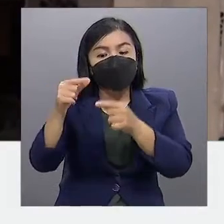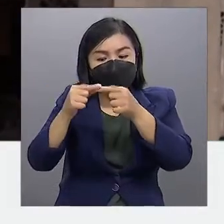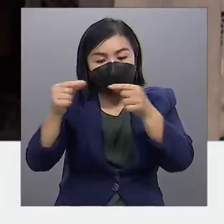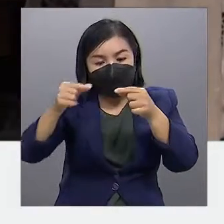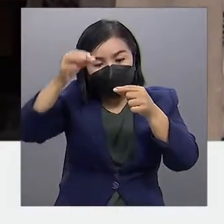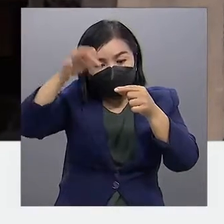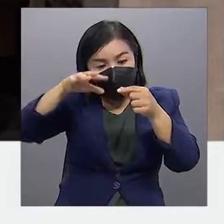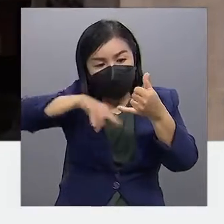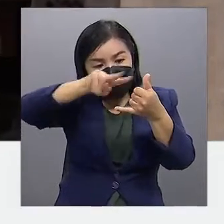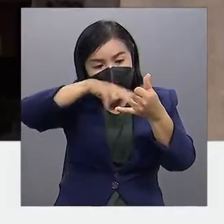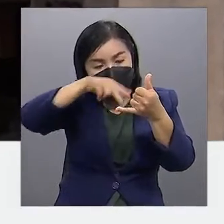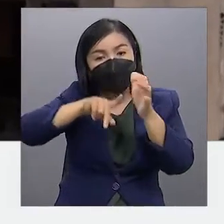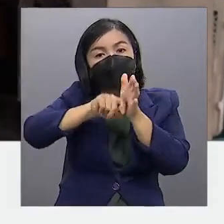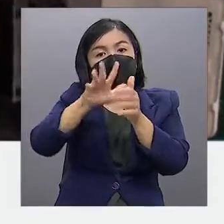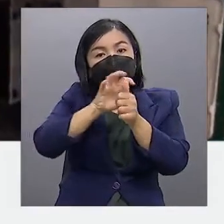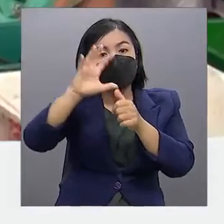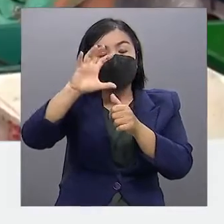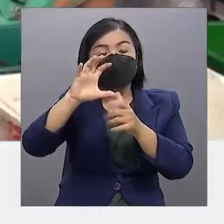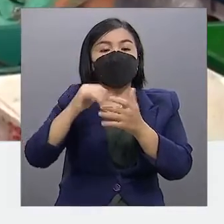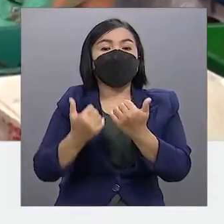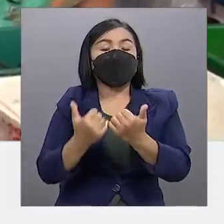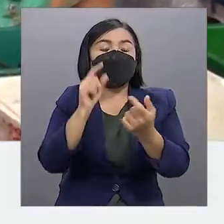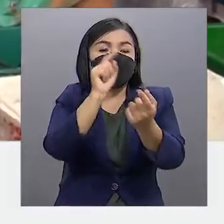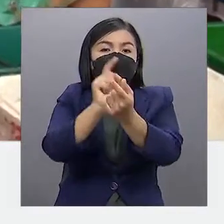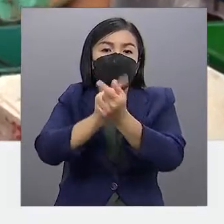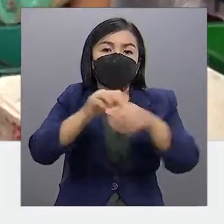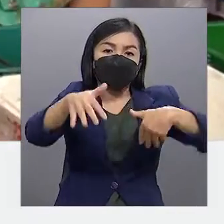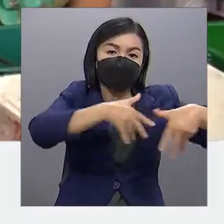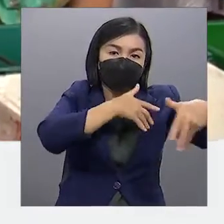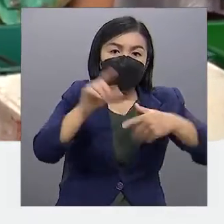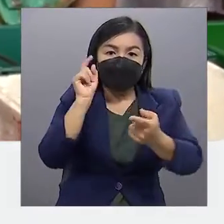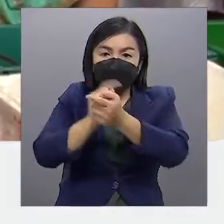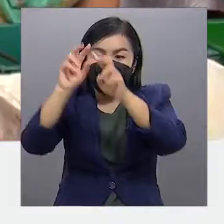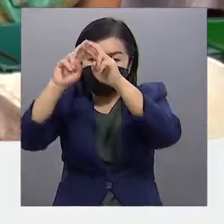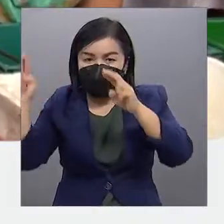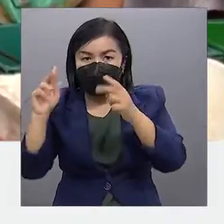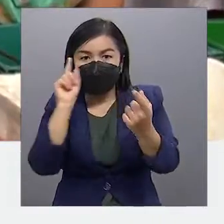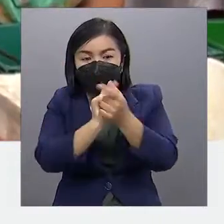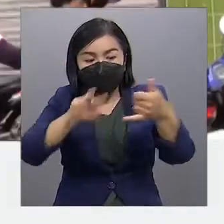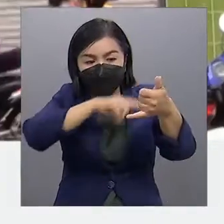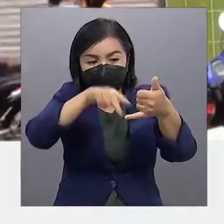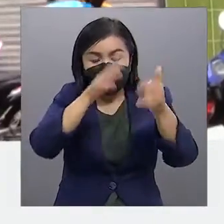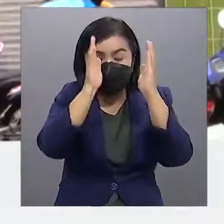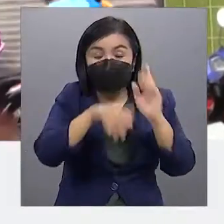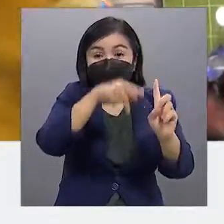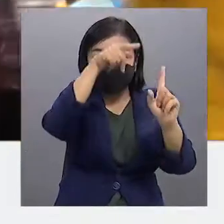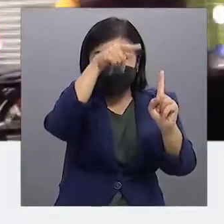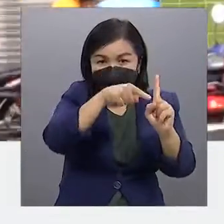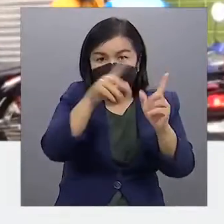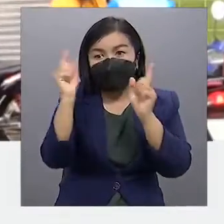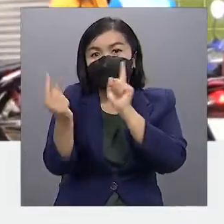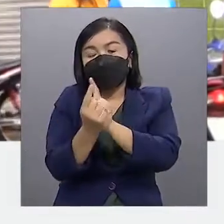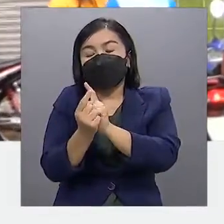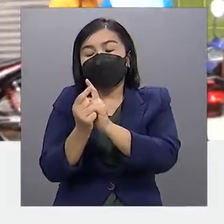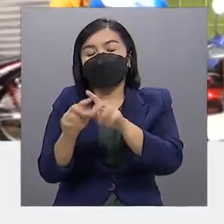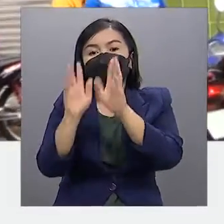เชิงรุกกลุ่มประชาชนและผู้ค้าจำนวน 1000คนในวันเดียวพบว่าติดเชื้อ 200คนคิด